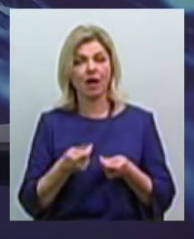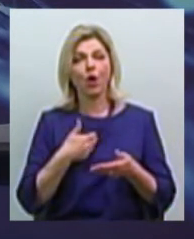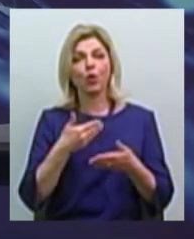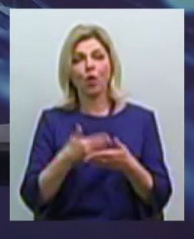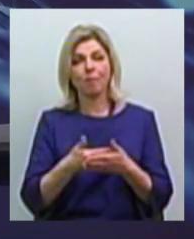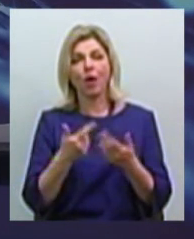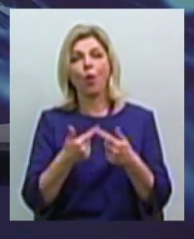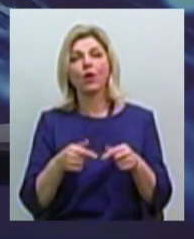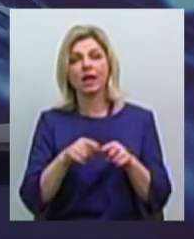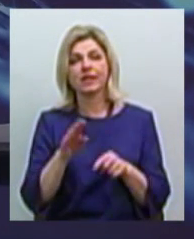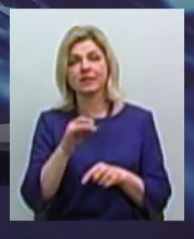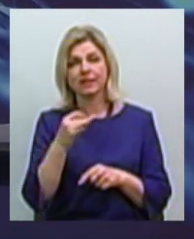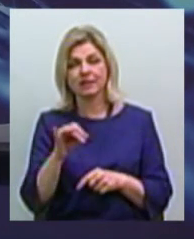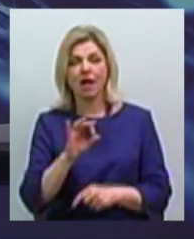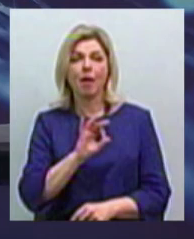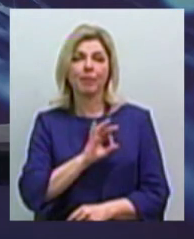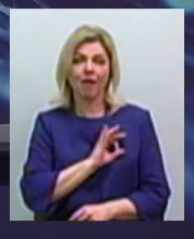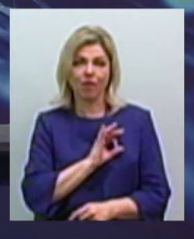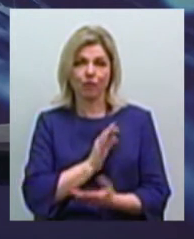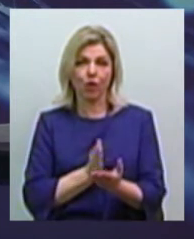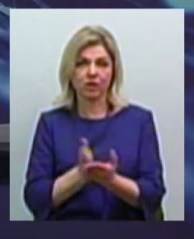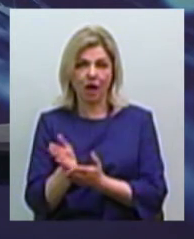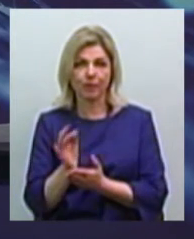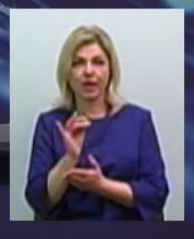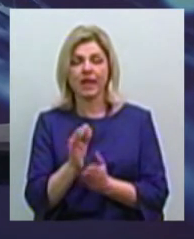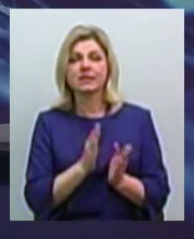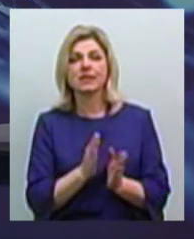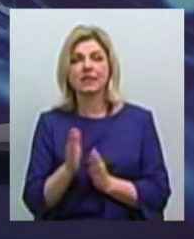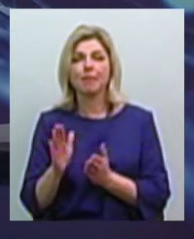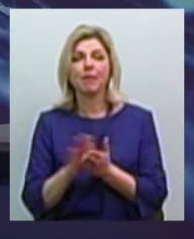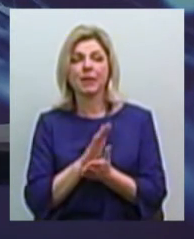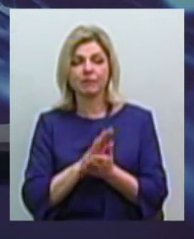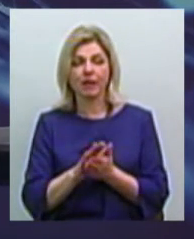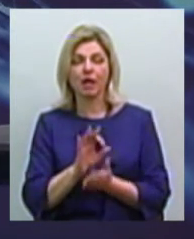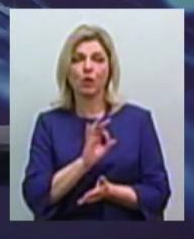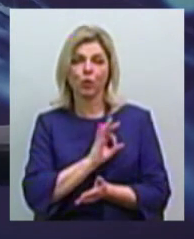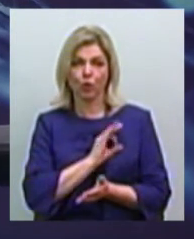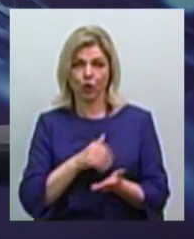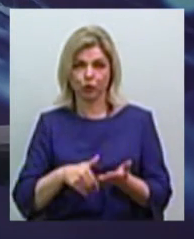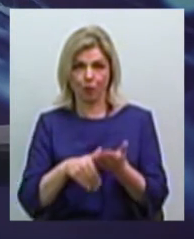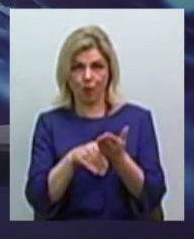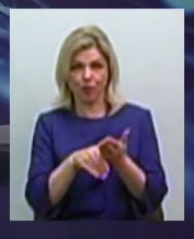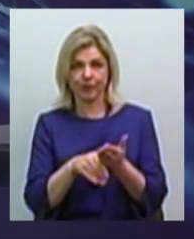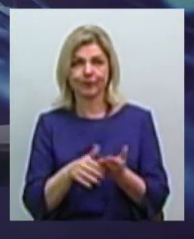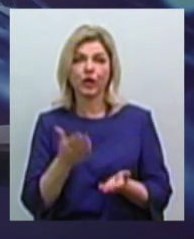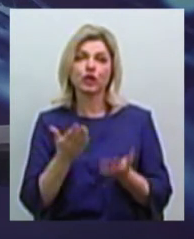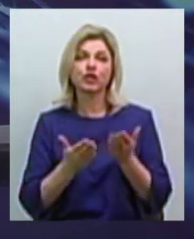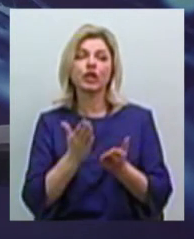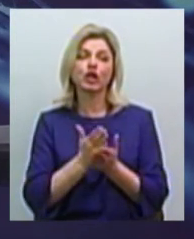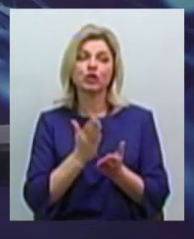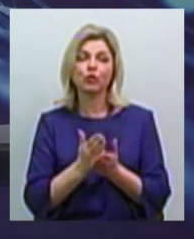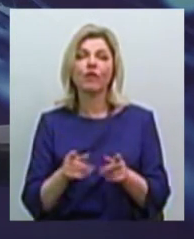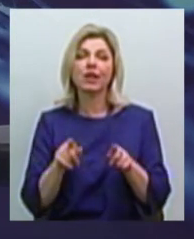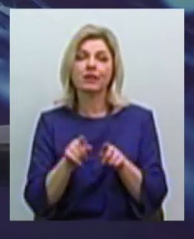громадських організацій, правового напрямку та системою безоплатної правової допомоги. А скажіть, будь ласка, чи існував